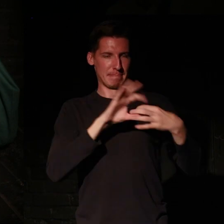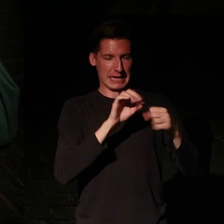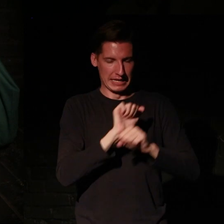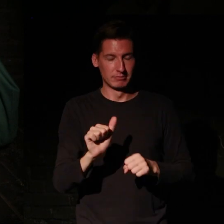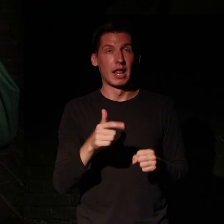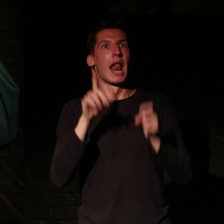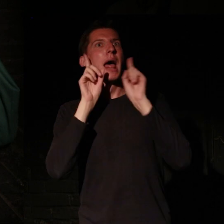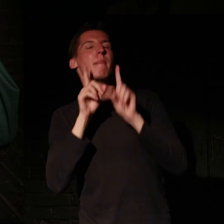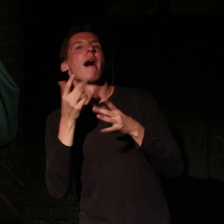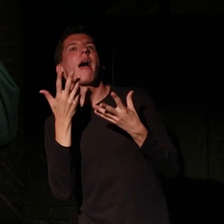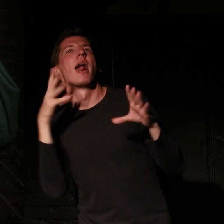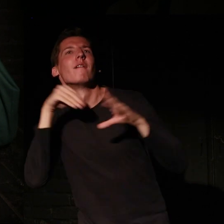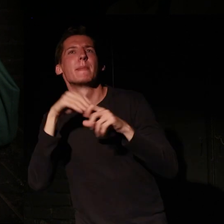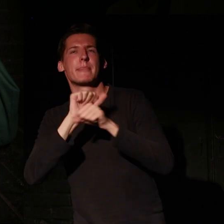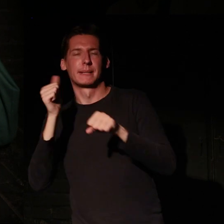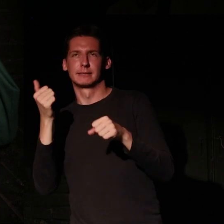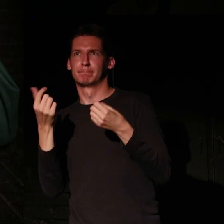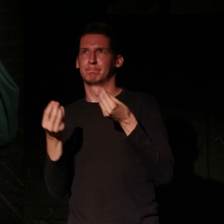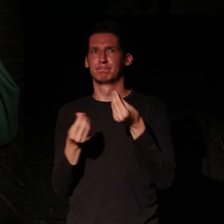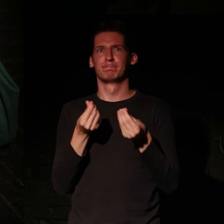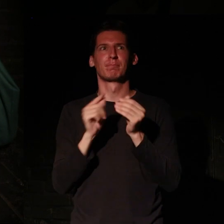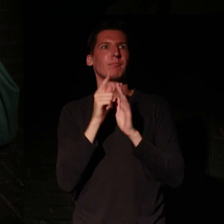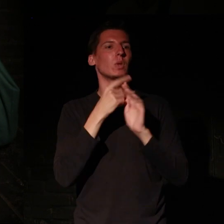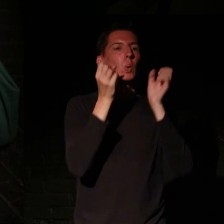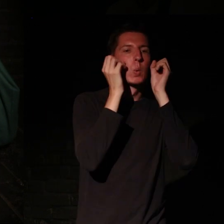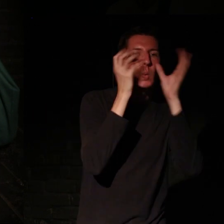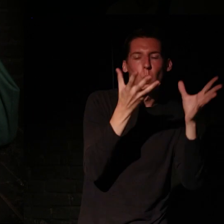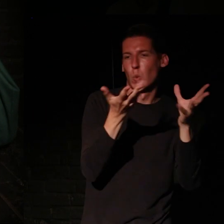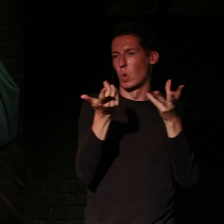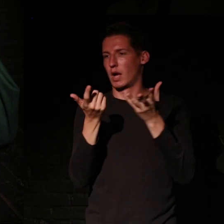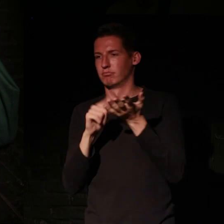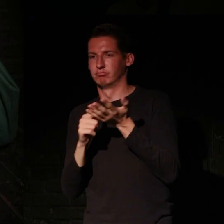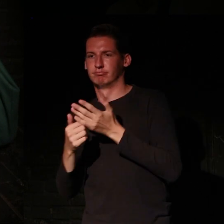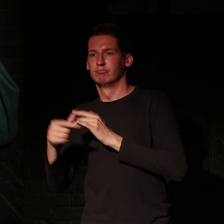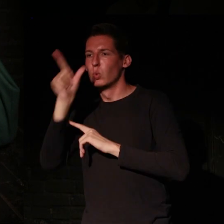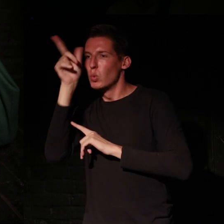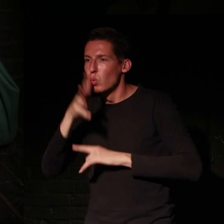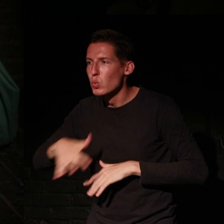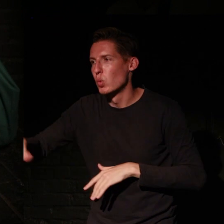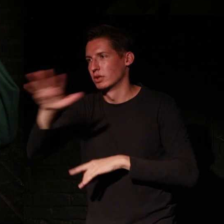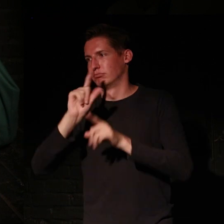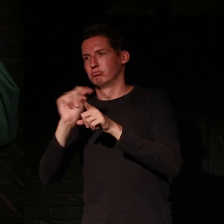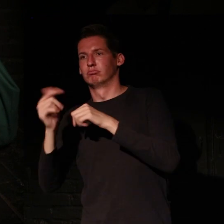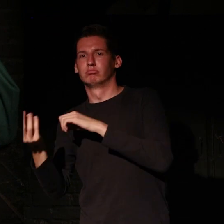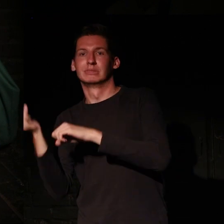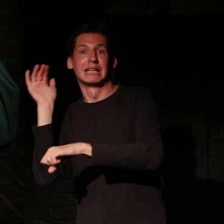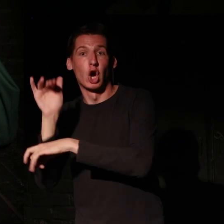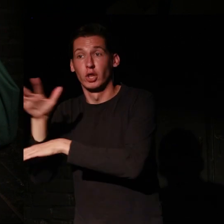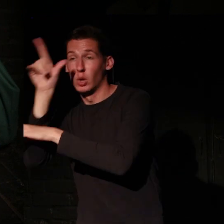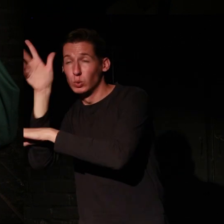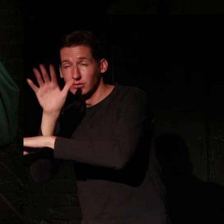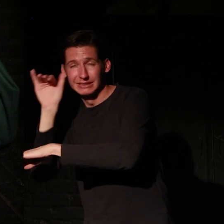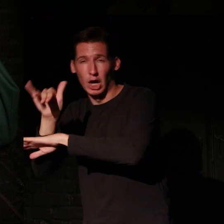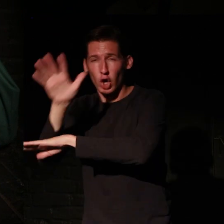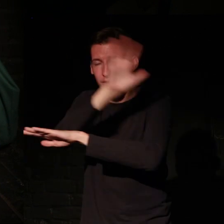znowu ogólnej kultury, ogólnej cywilizacji tej zachodniej, bo jeszcze o